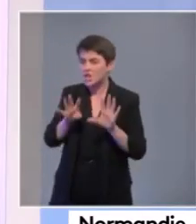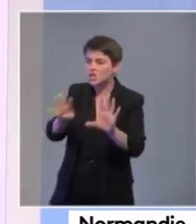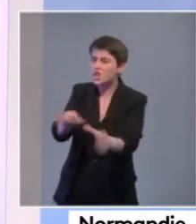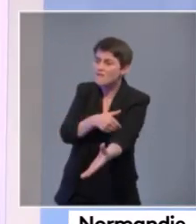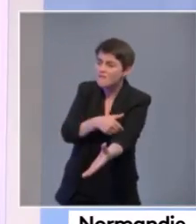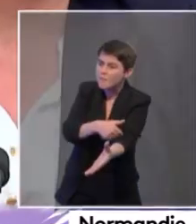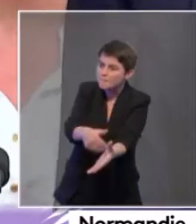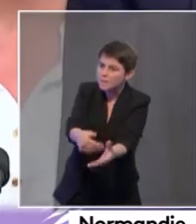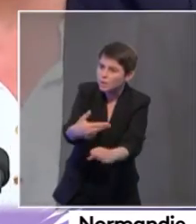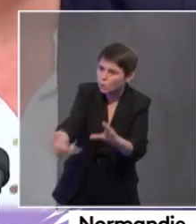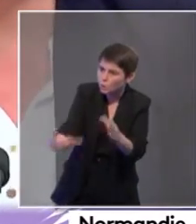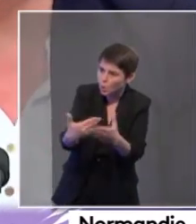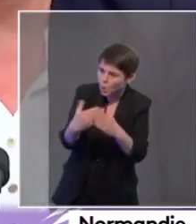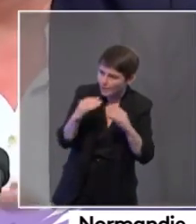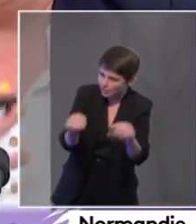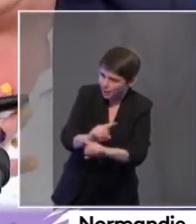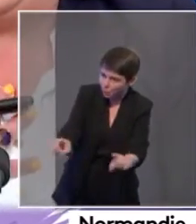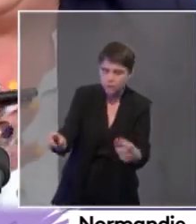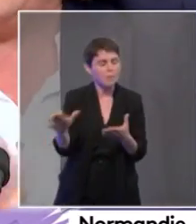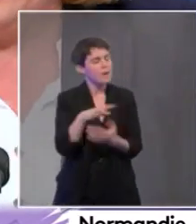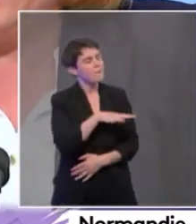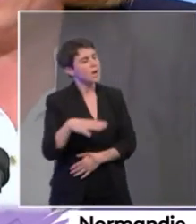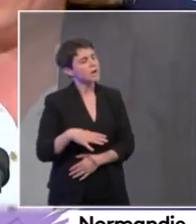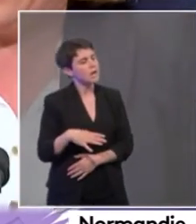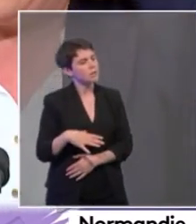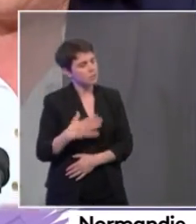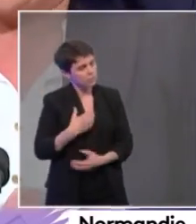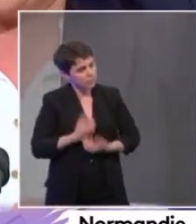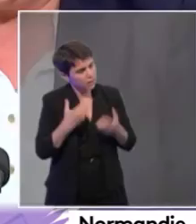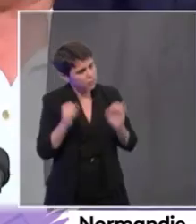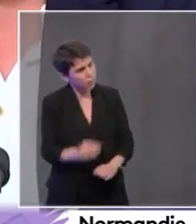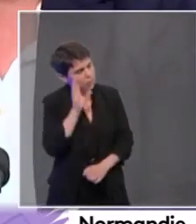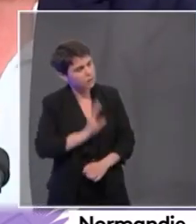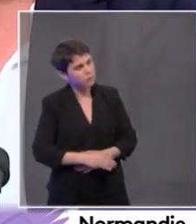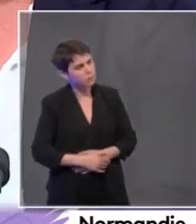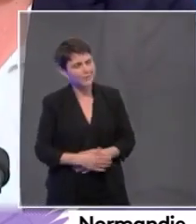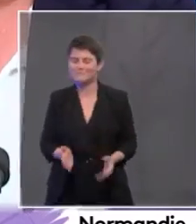exemple. Non, mais madame, vous permettez, s'il vous plaît, que j'aille jusqu'au bout.